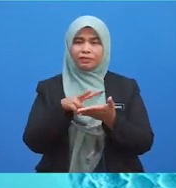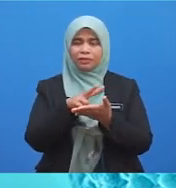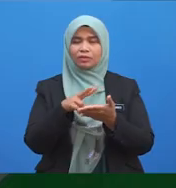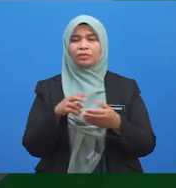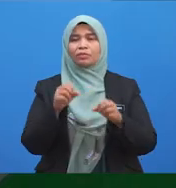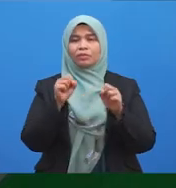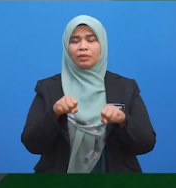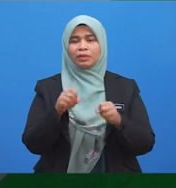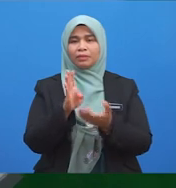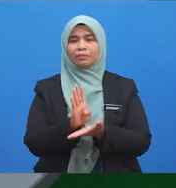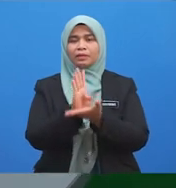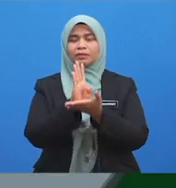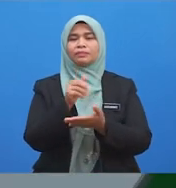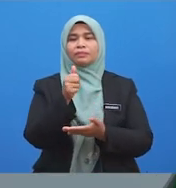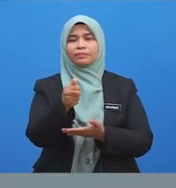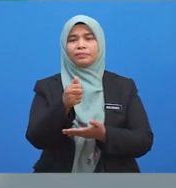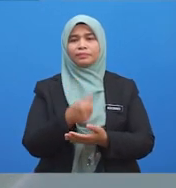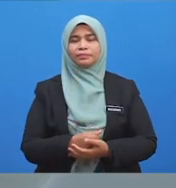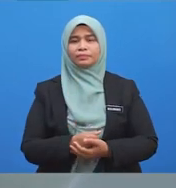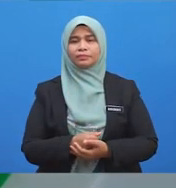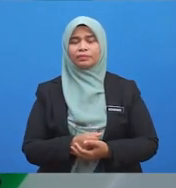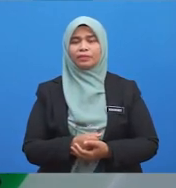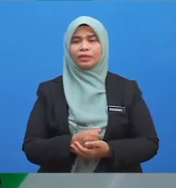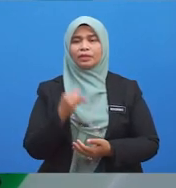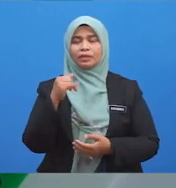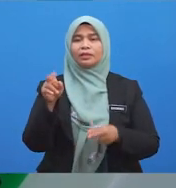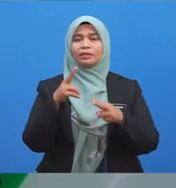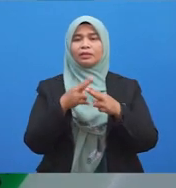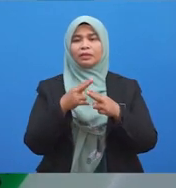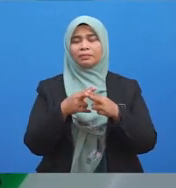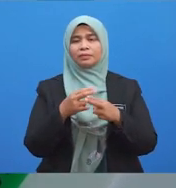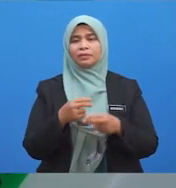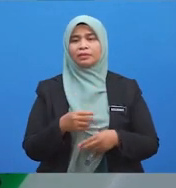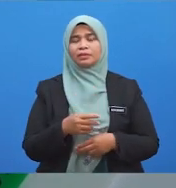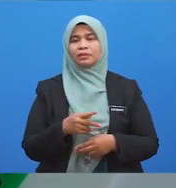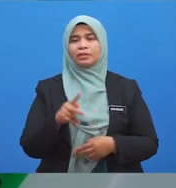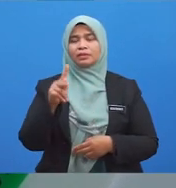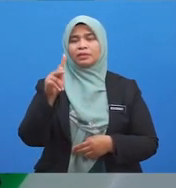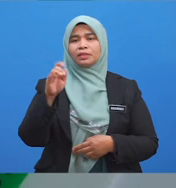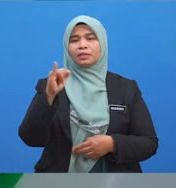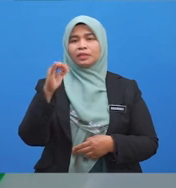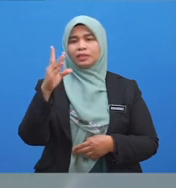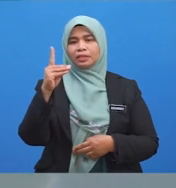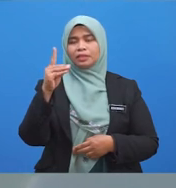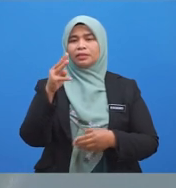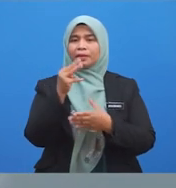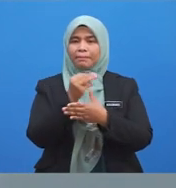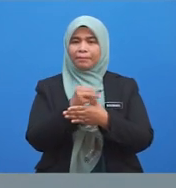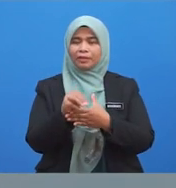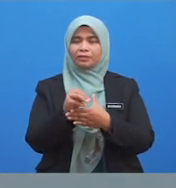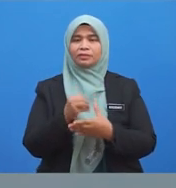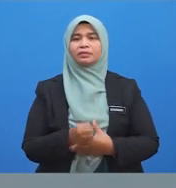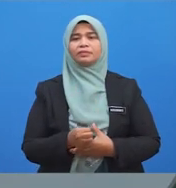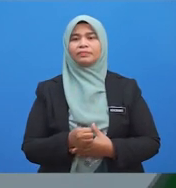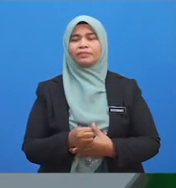anda. Ia dinamakan kek meiosis. Nampak seperti kek, kan?